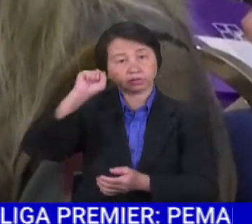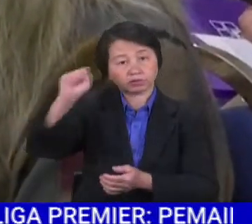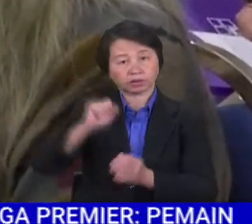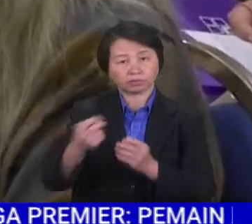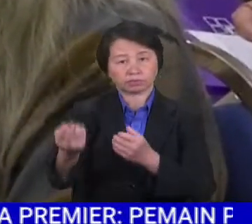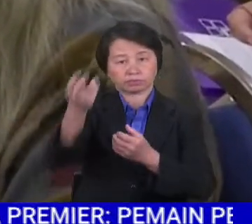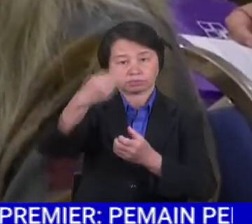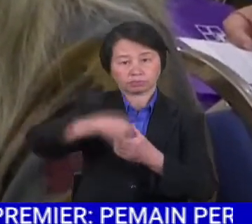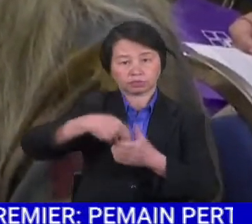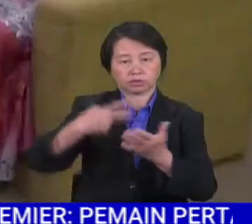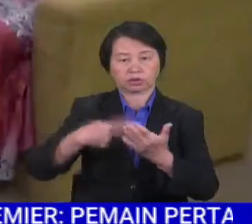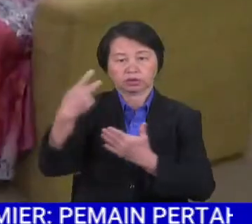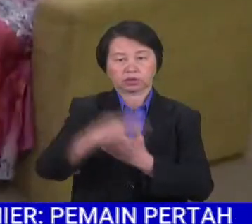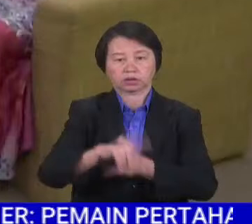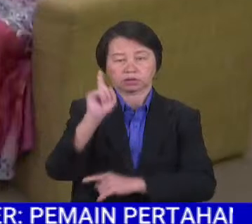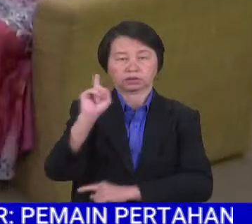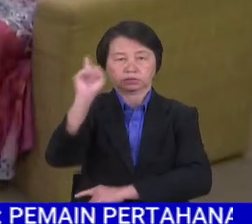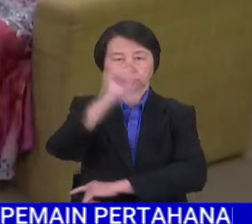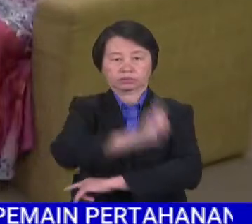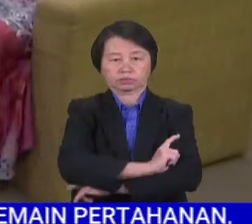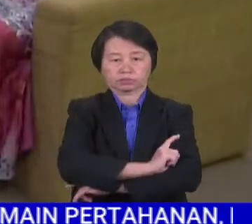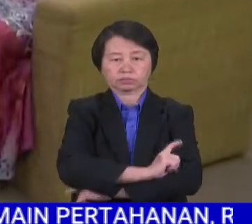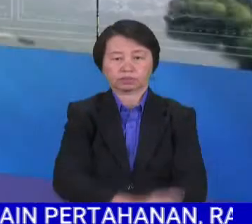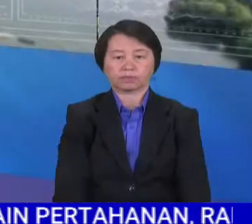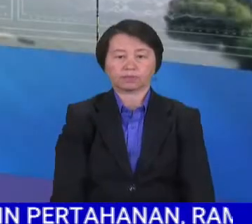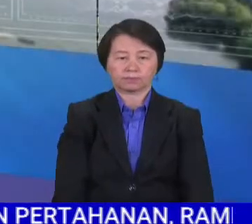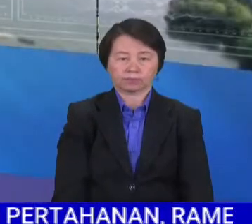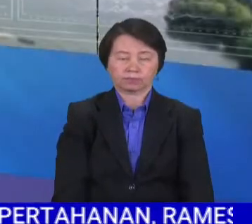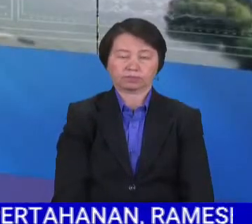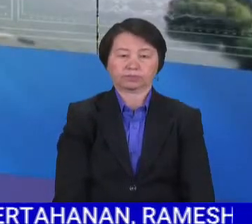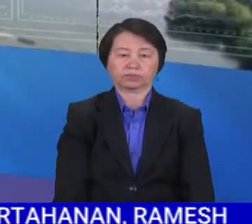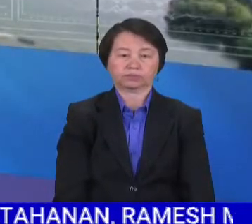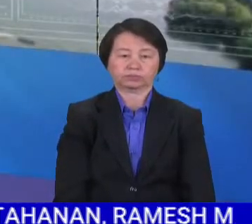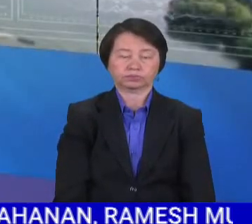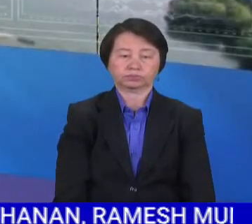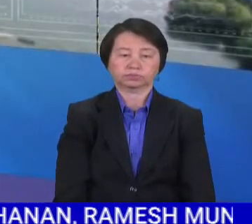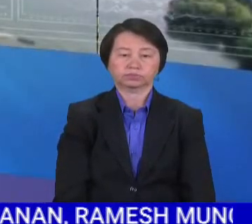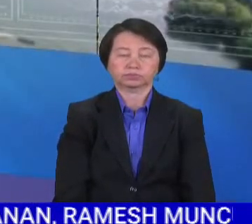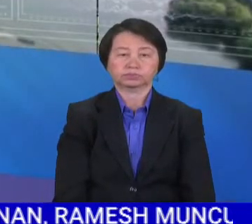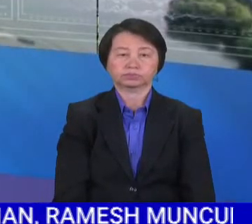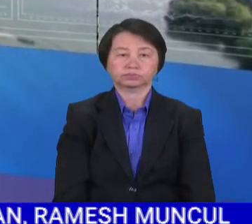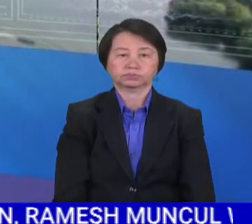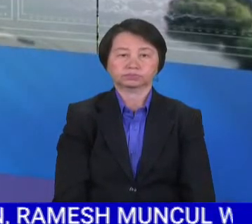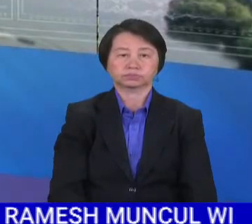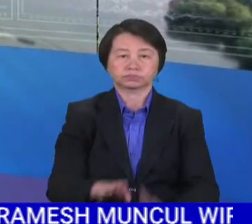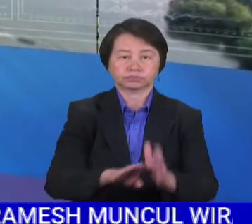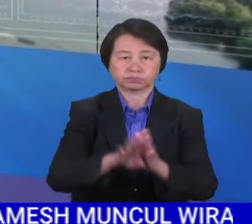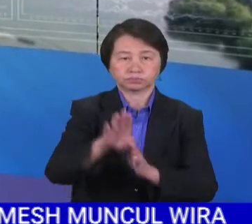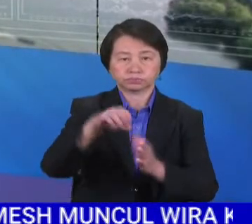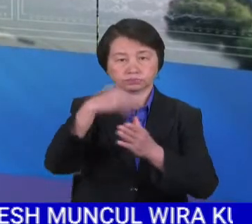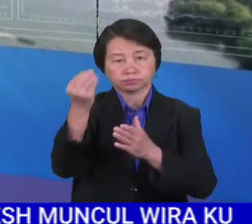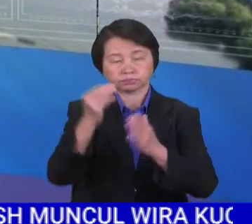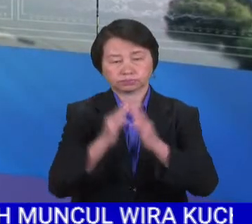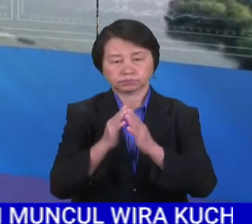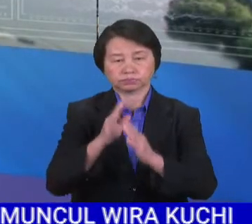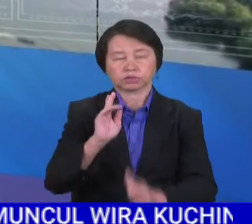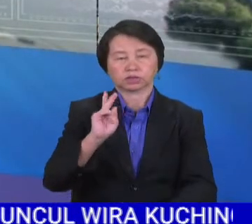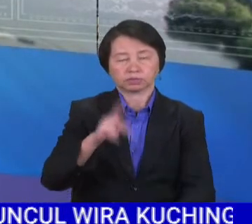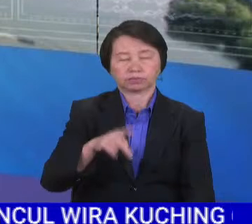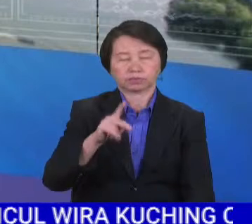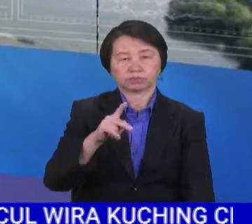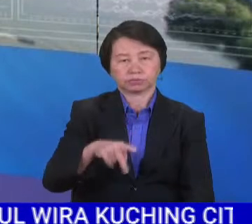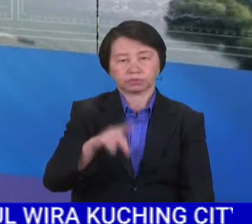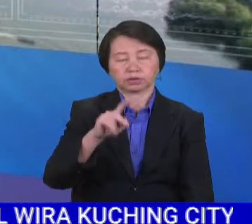menyertai program sehari ini Hai kepencet bangunan luar Bandar sgplb